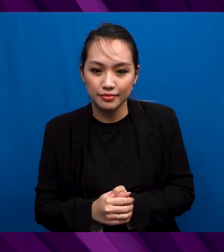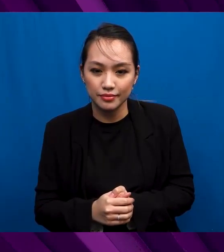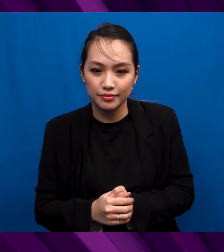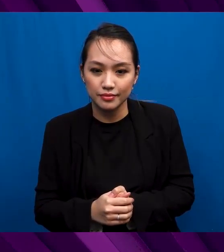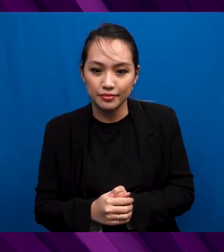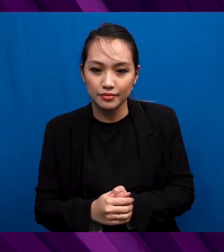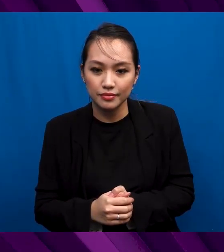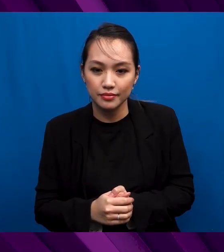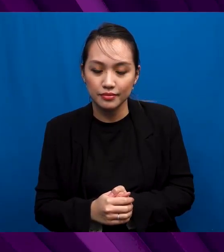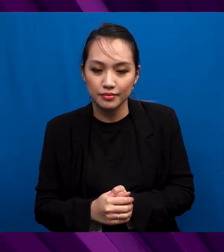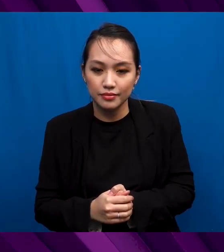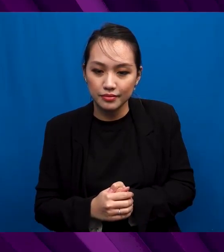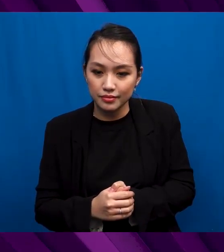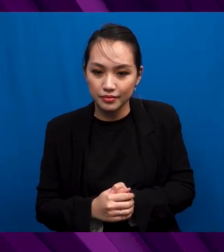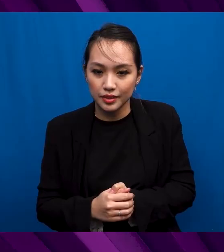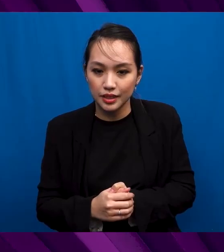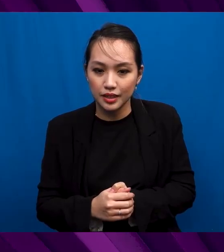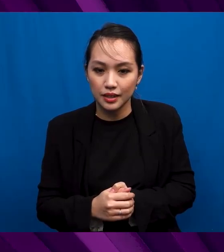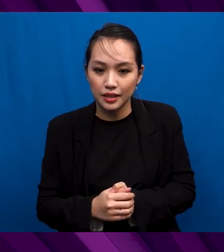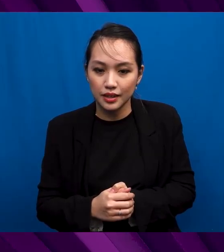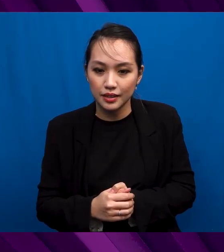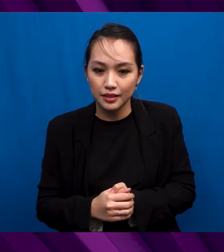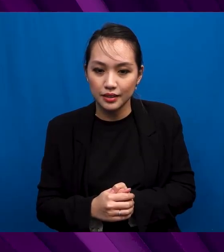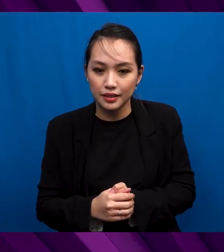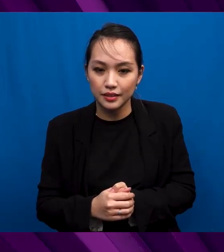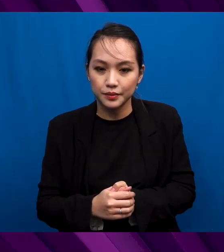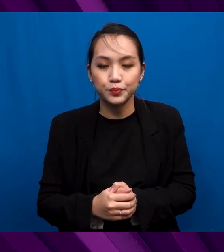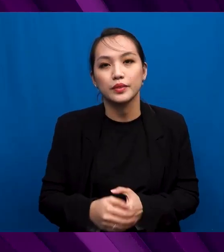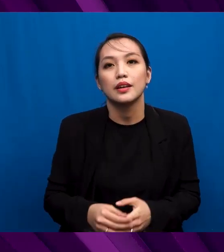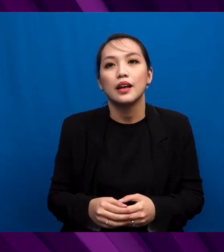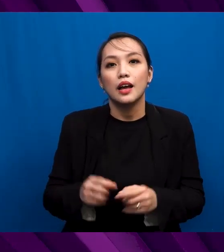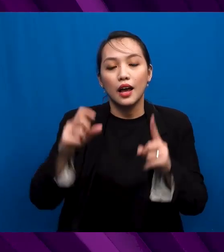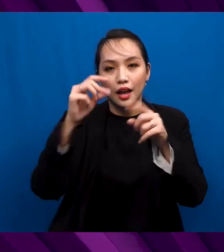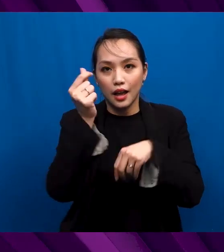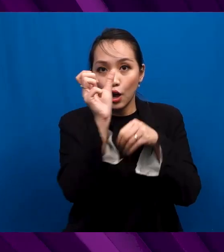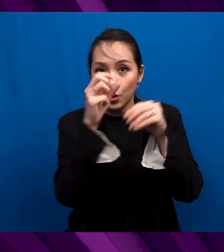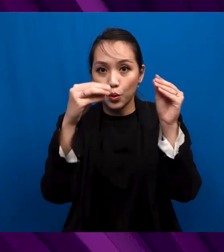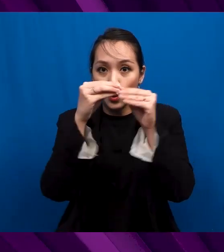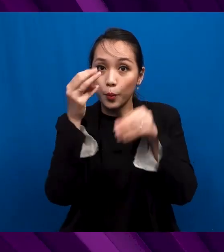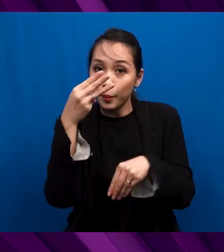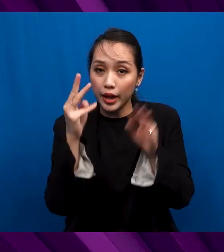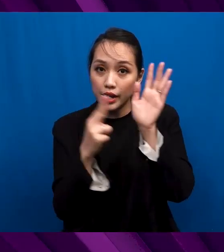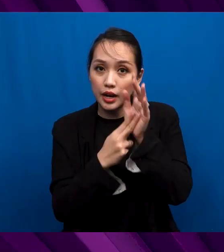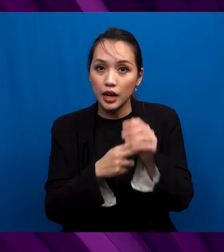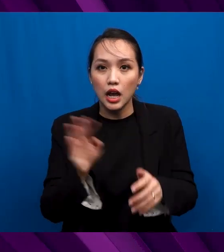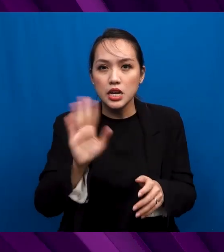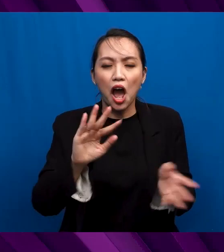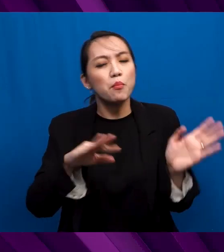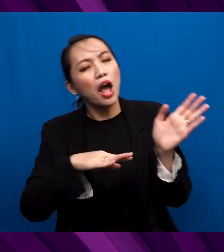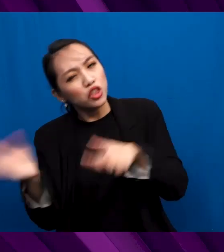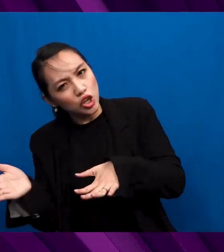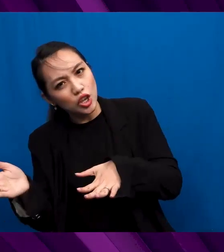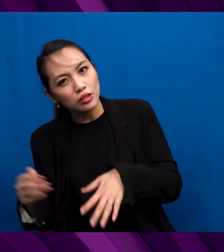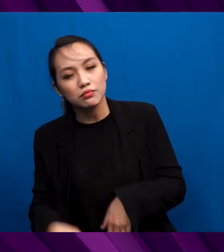biarkan Ruben tidak binasa, tapi juga jangan sampai dia jadi luar biasa. Ruben,